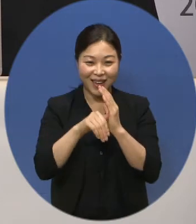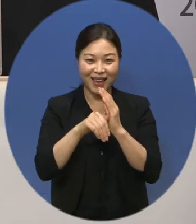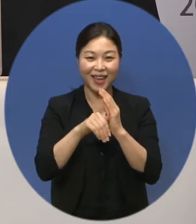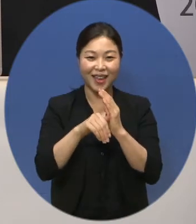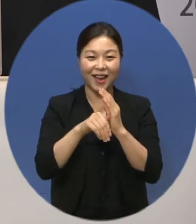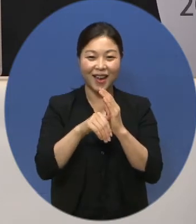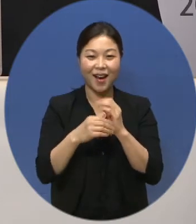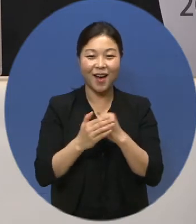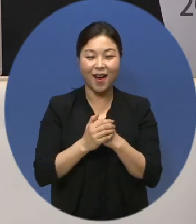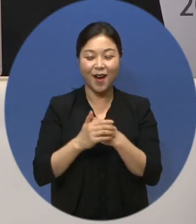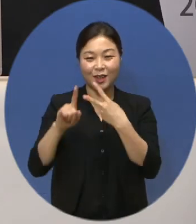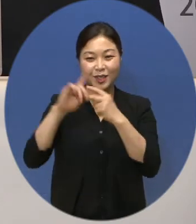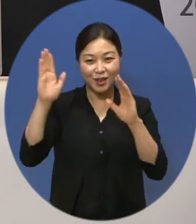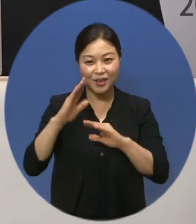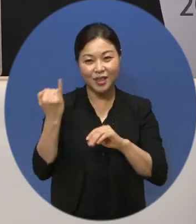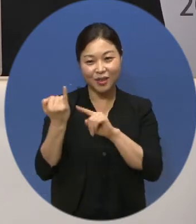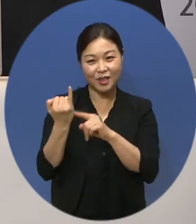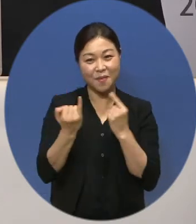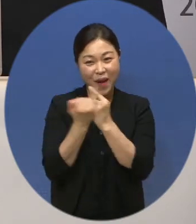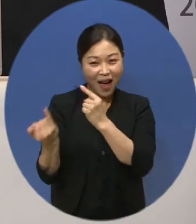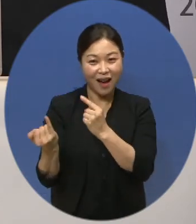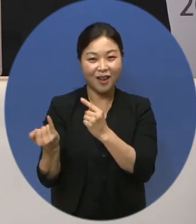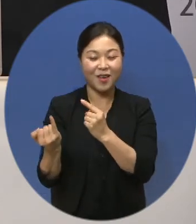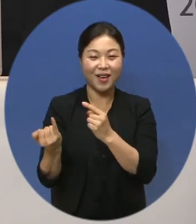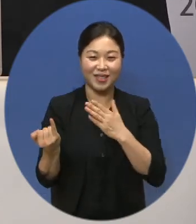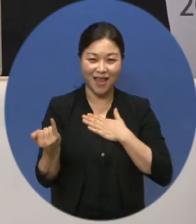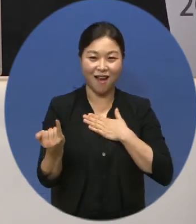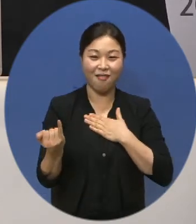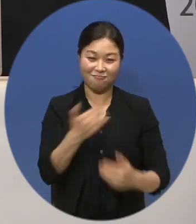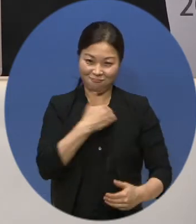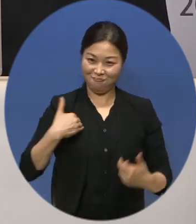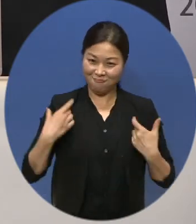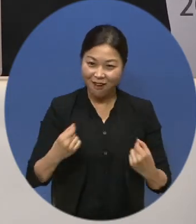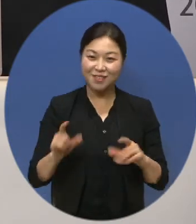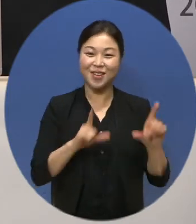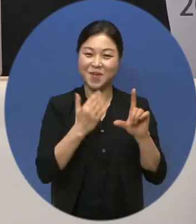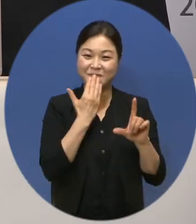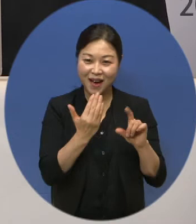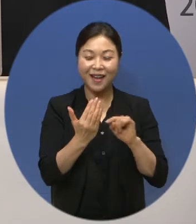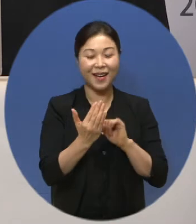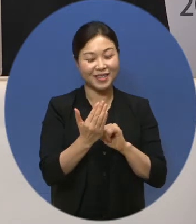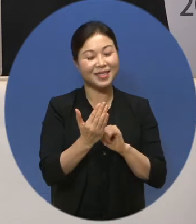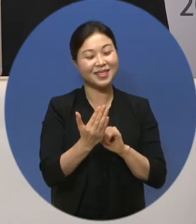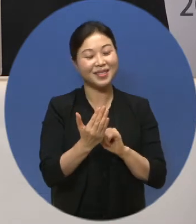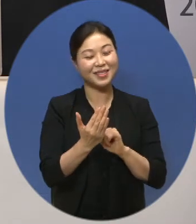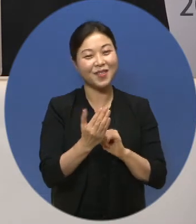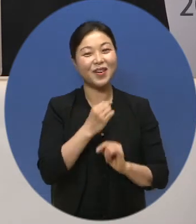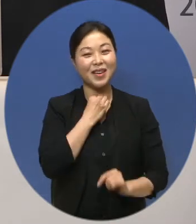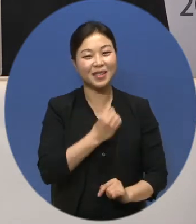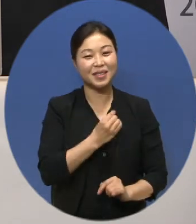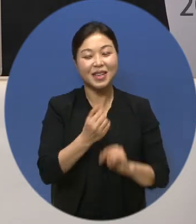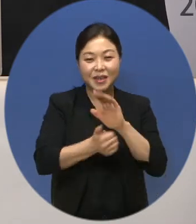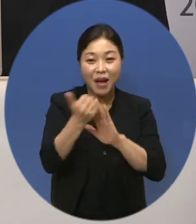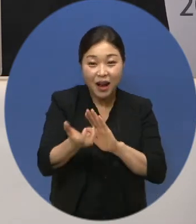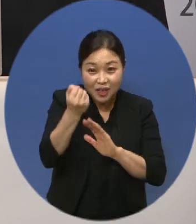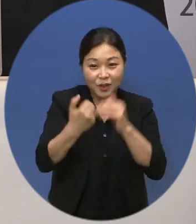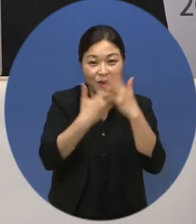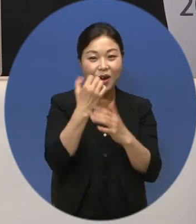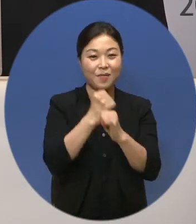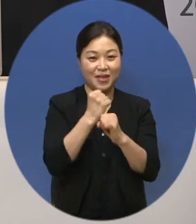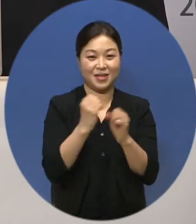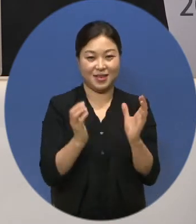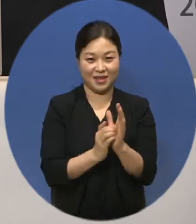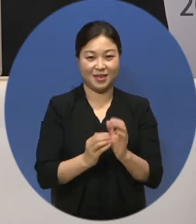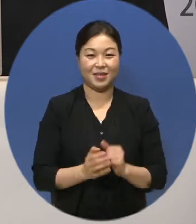여자애도 이겨보고 하면서 살 수 있을 거라는 어떤 그런 작은 희망을 가지고 영화를 만들었기 때문에 네,